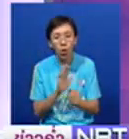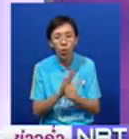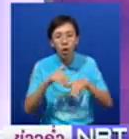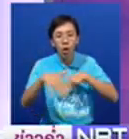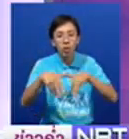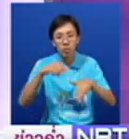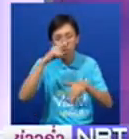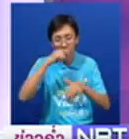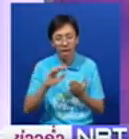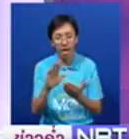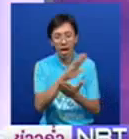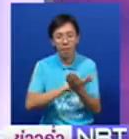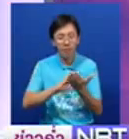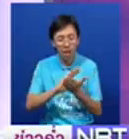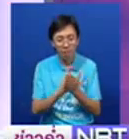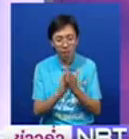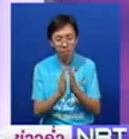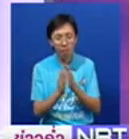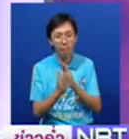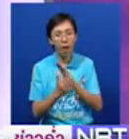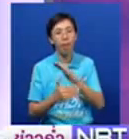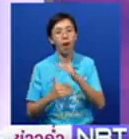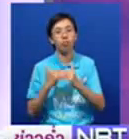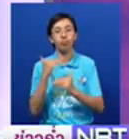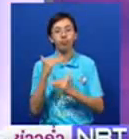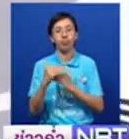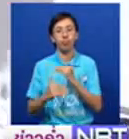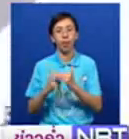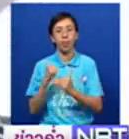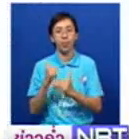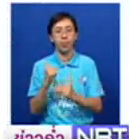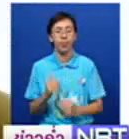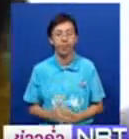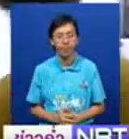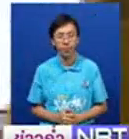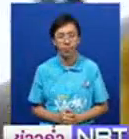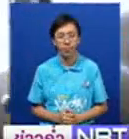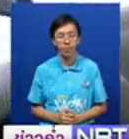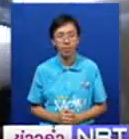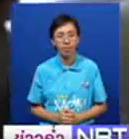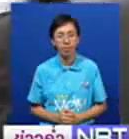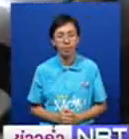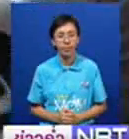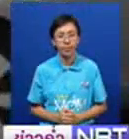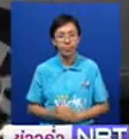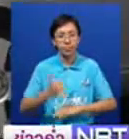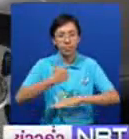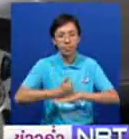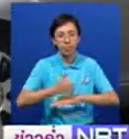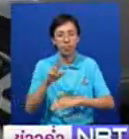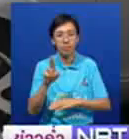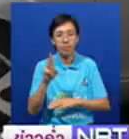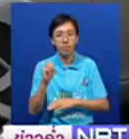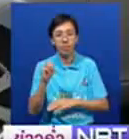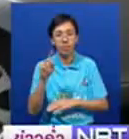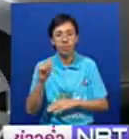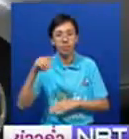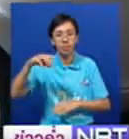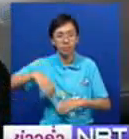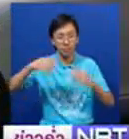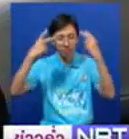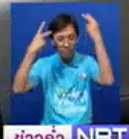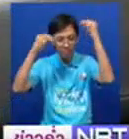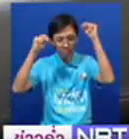การฟื้นคืนบ้านเมืองให้กลับสู่ภาวะปกติหม่อมหลวงปนัดดาดิสกุลรัฐมนตรีประจำสำนักนายก